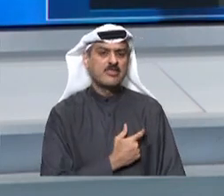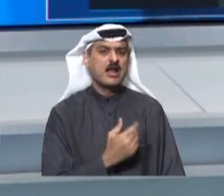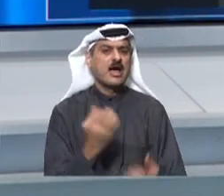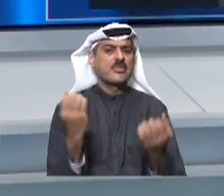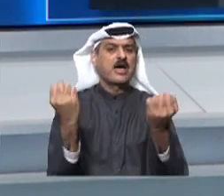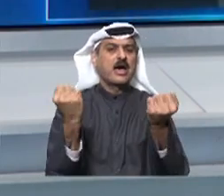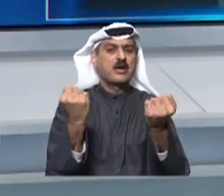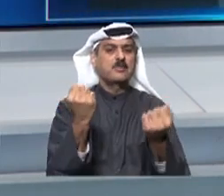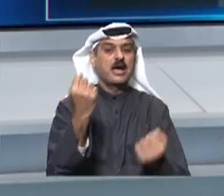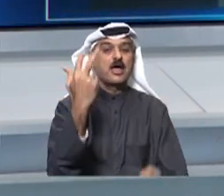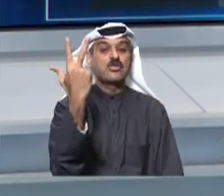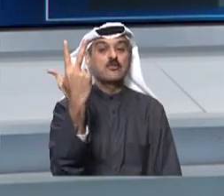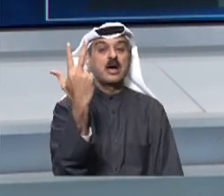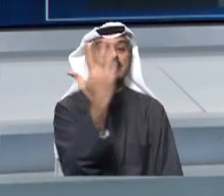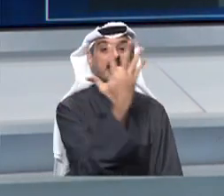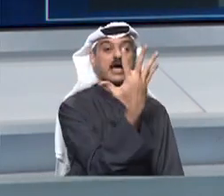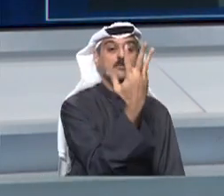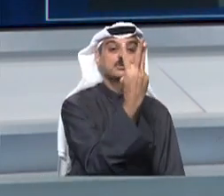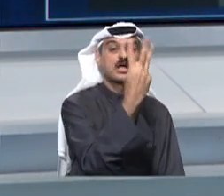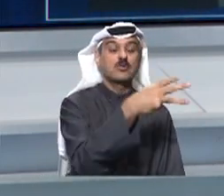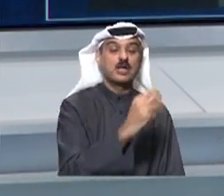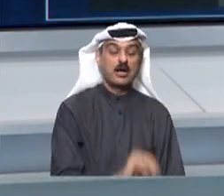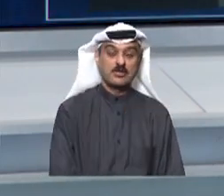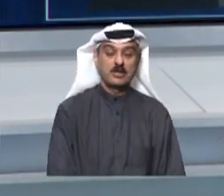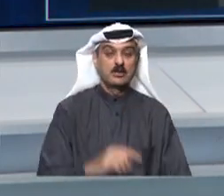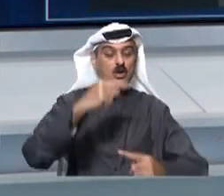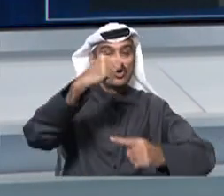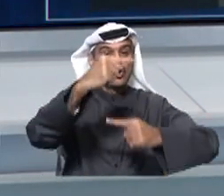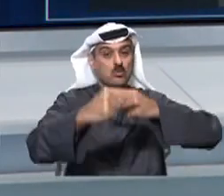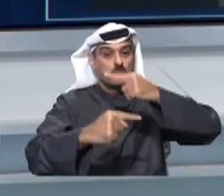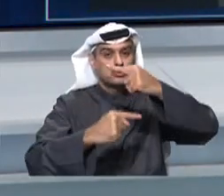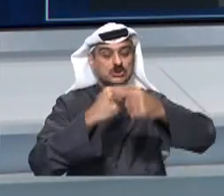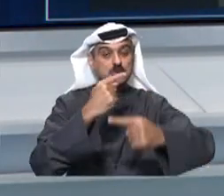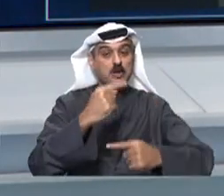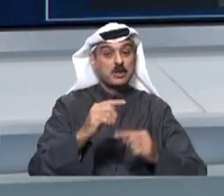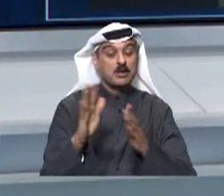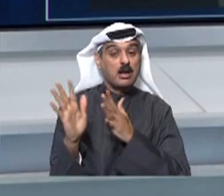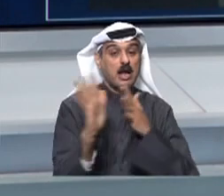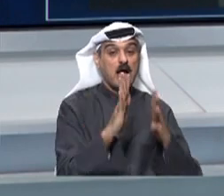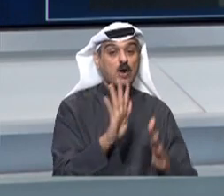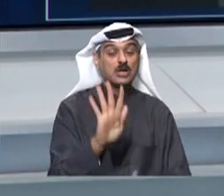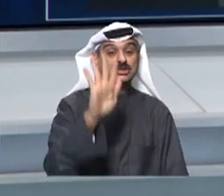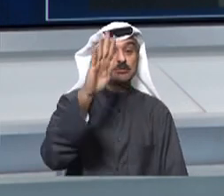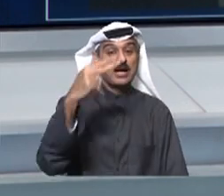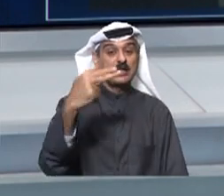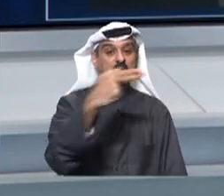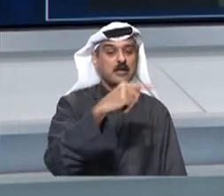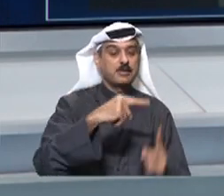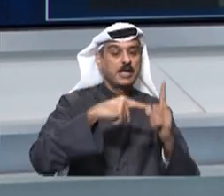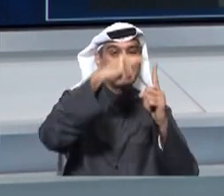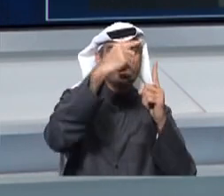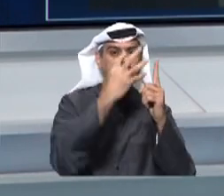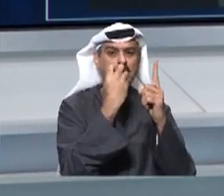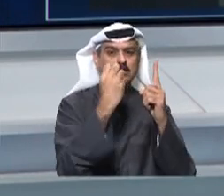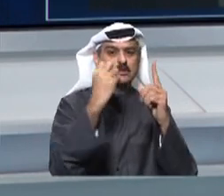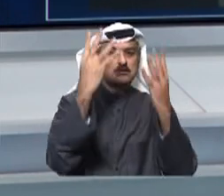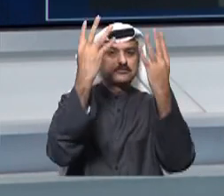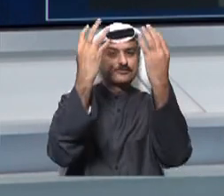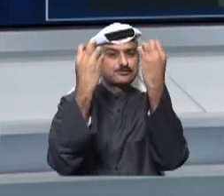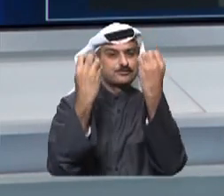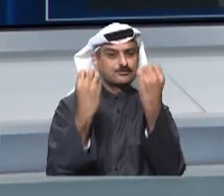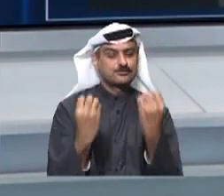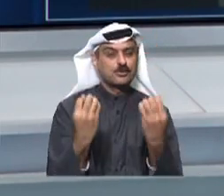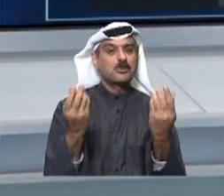إلى 35 كيلومتر في الساعة. مع استمرار الهواء الشمالي غربي أيضا راح تبدي درجات الحرارة تنخفض تدريجيا